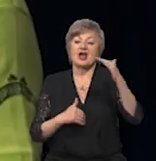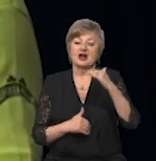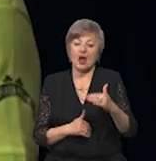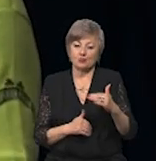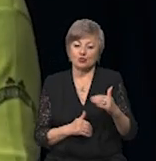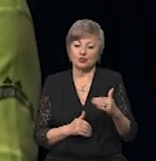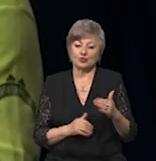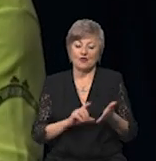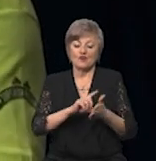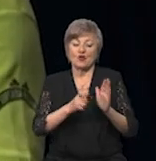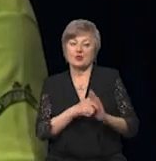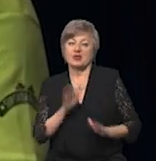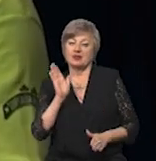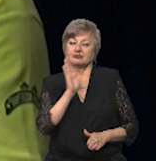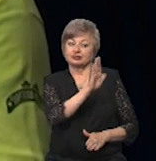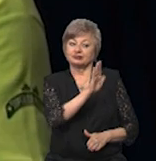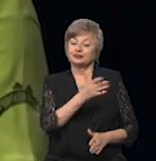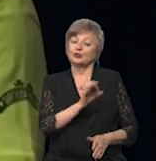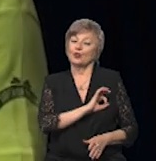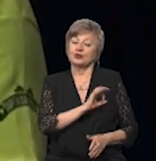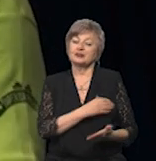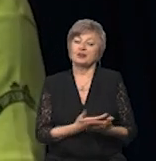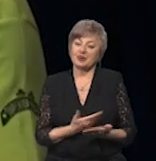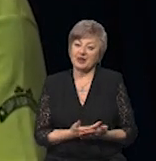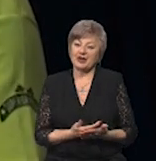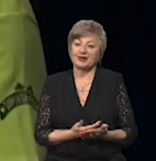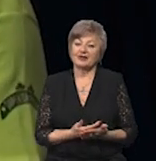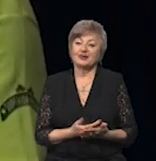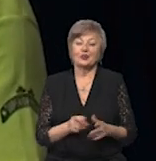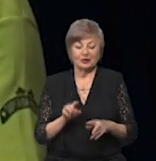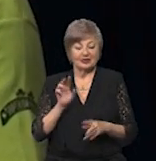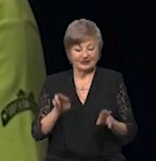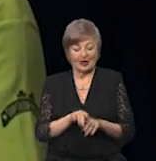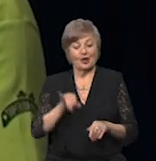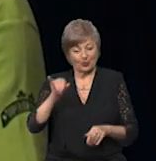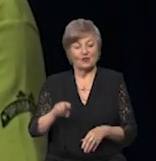у кабінеті нотаріуса, чи юриста, чи медика.